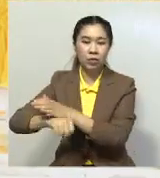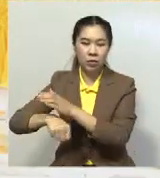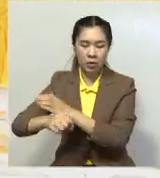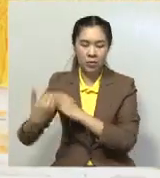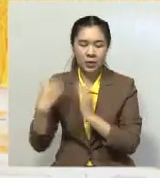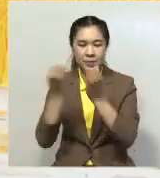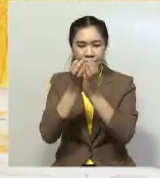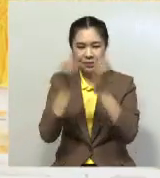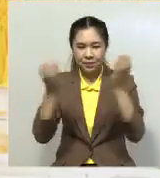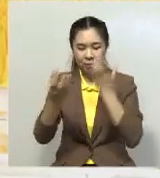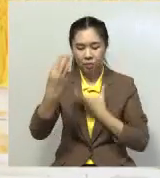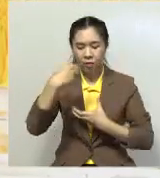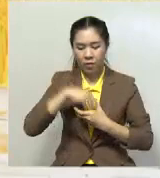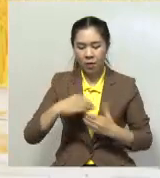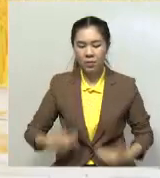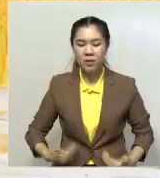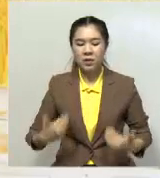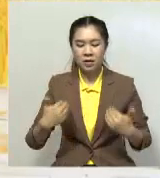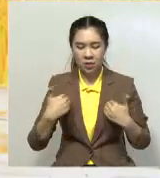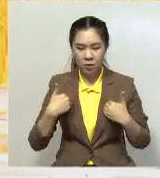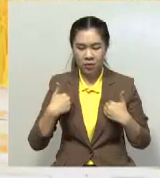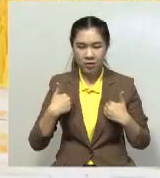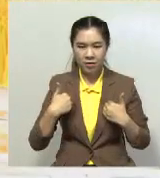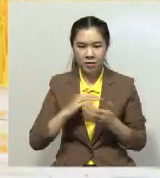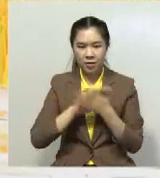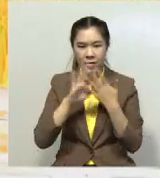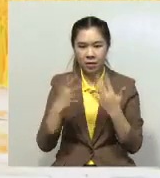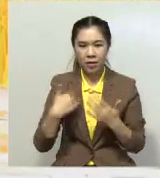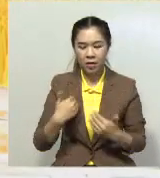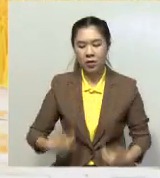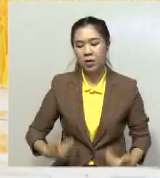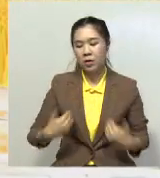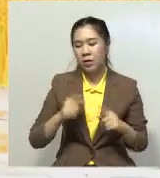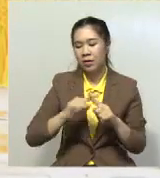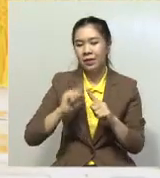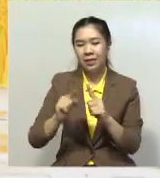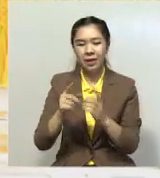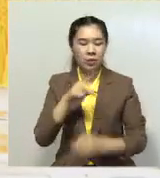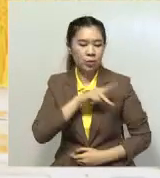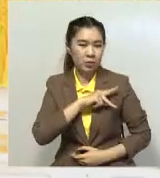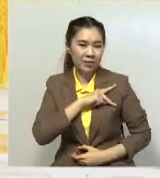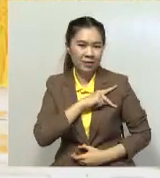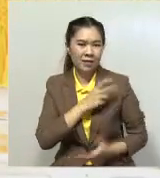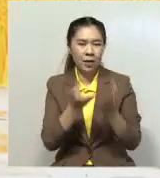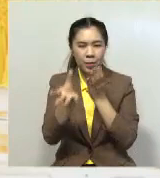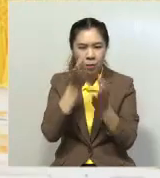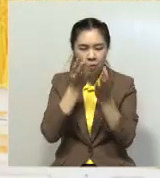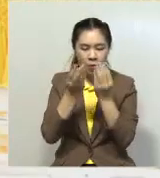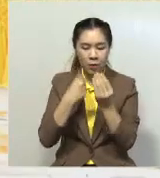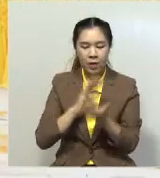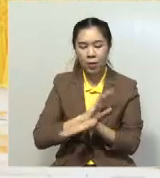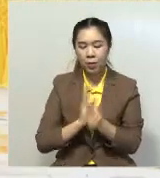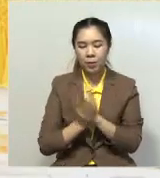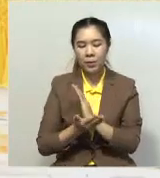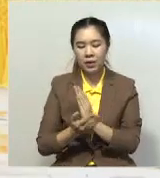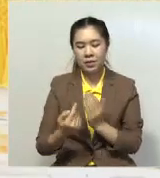ธรรมในการดำเนินชีวิตหลังจากที่ลาสิกขาบทออกมาก็จะสามารถนำหลักธรรมคำสอนทางพระพุทธศาสนาไปปรับใช้อย่างมีส